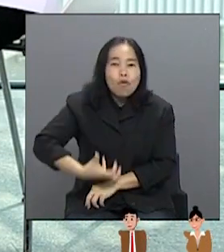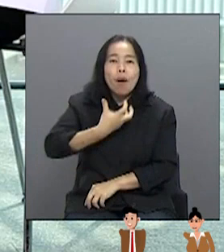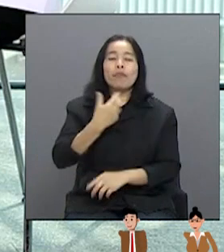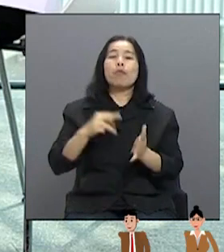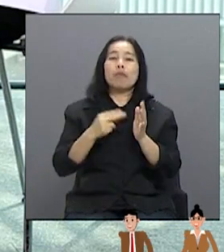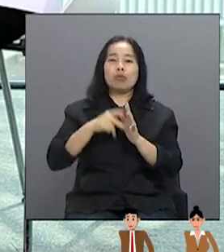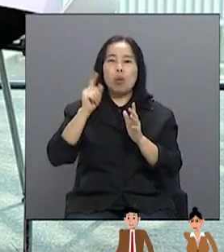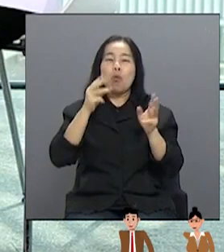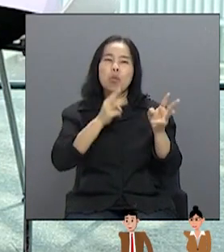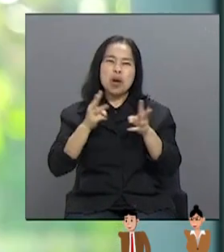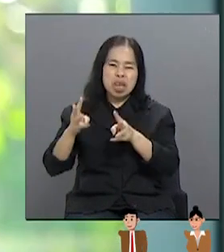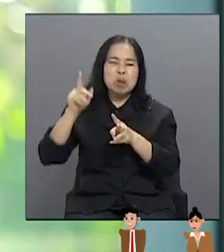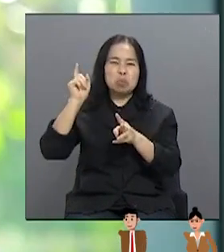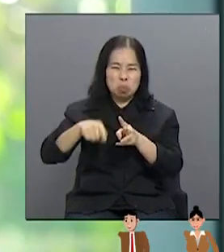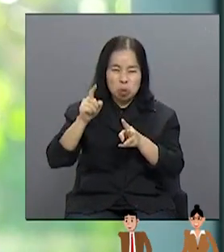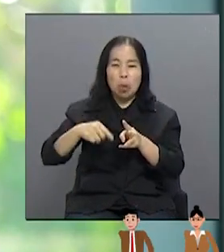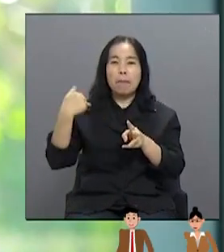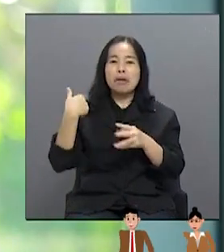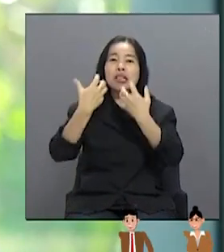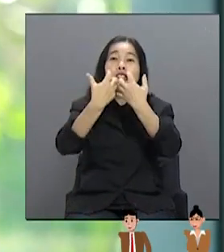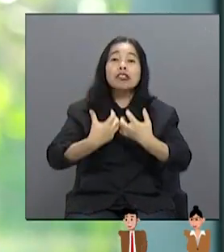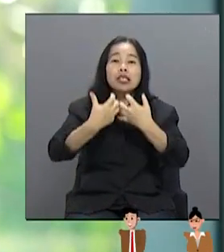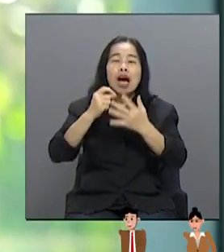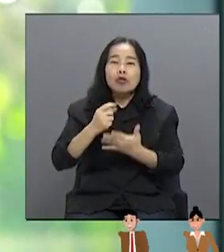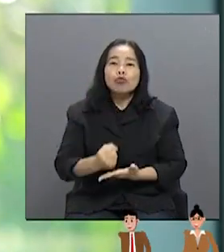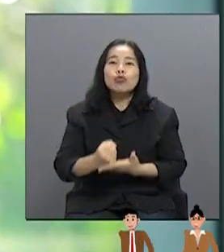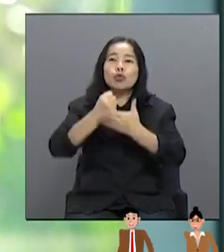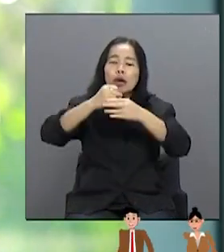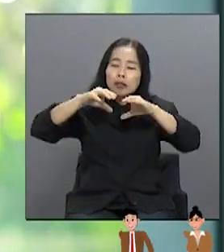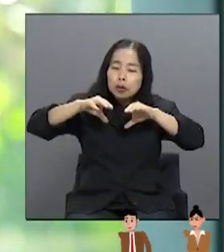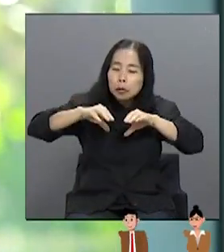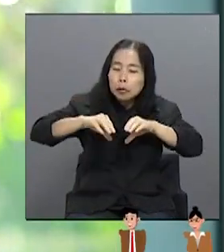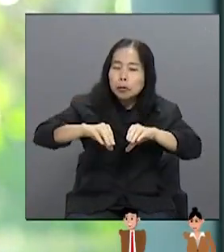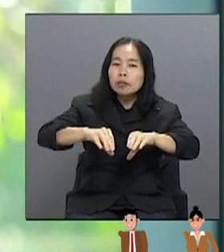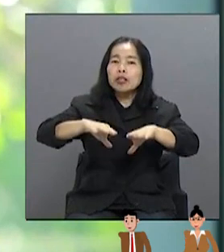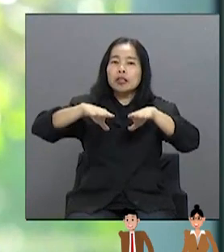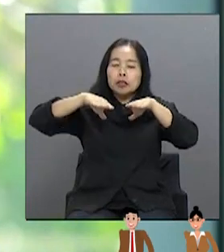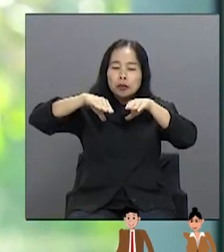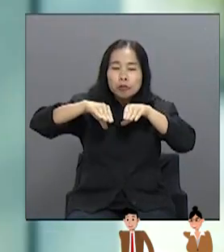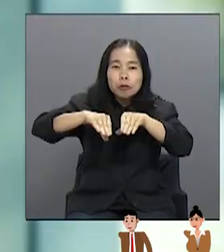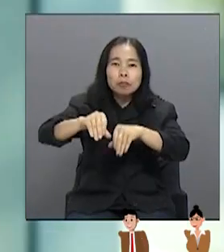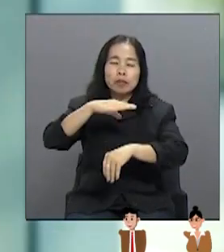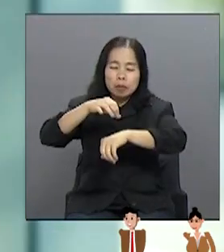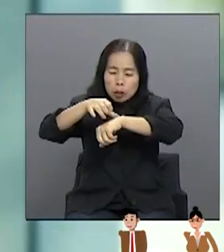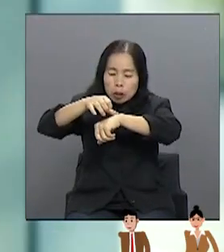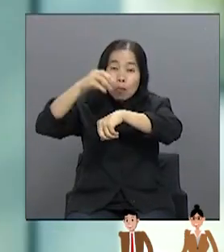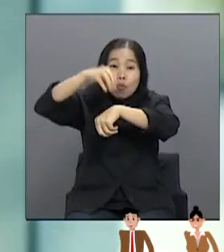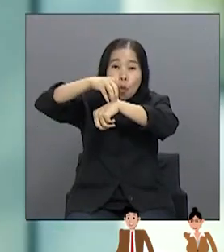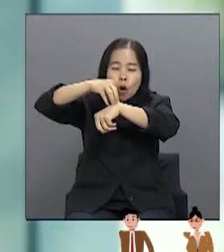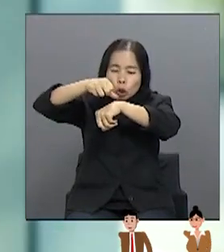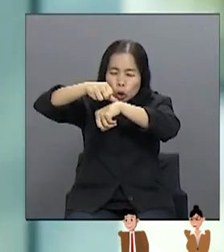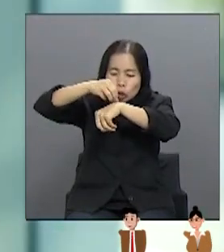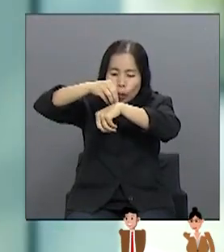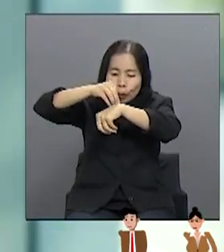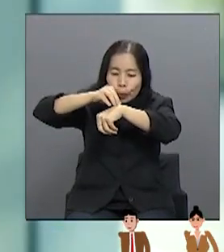ทคนิคในการรักษาหร ือ ใช้เครื่องมือทางกายภาพบำบัดในการที่จะคลายตรงพังผืดนี้ออกมา ค่ะ การ